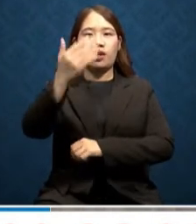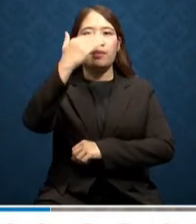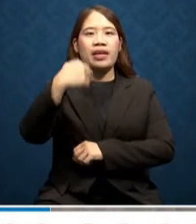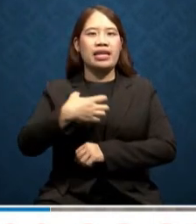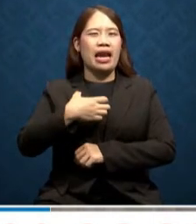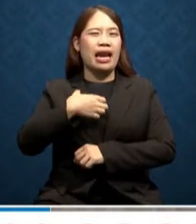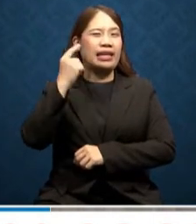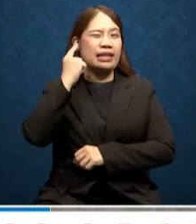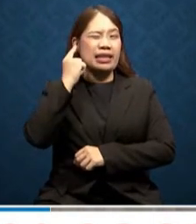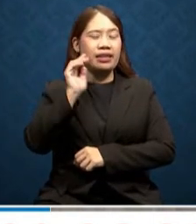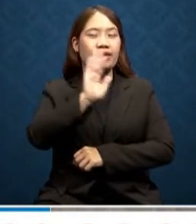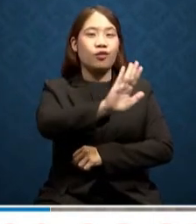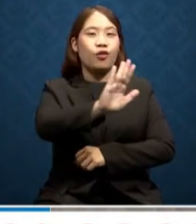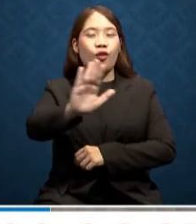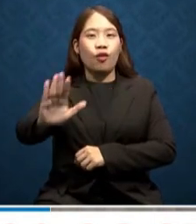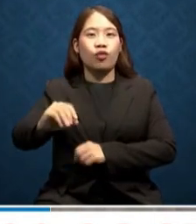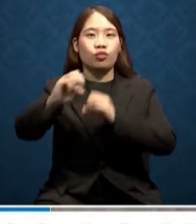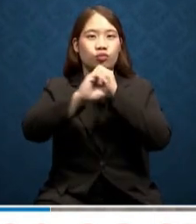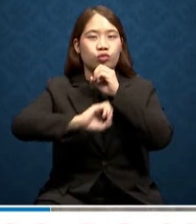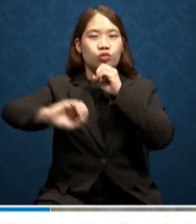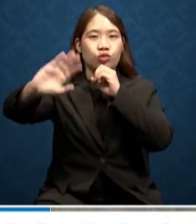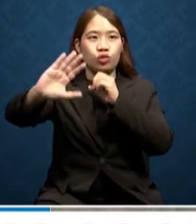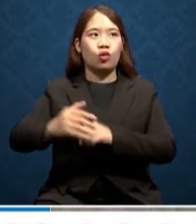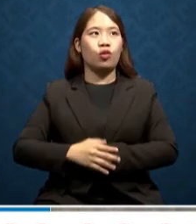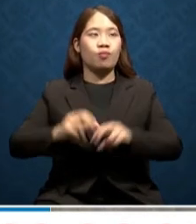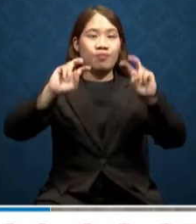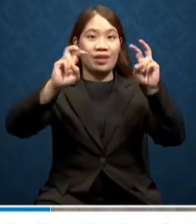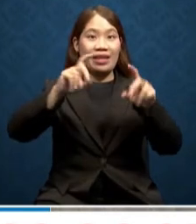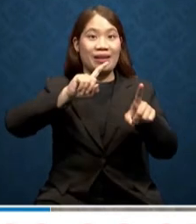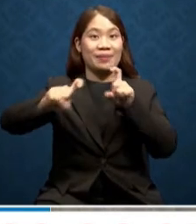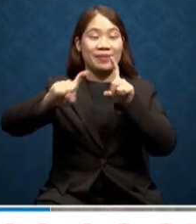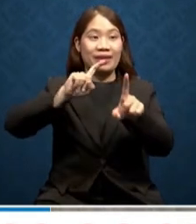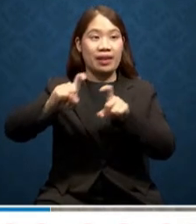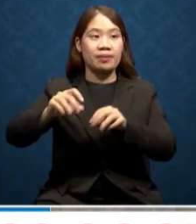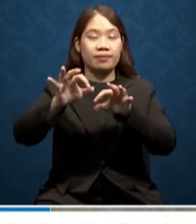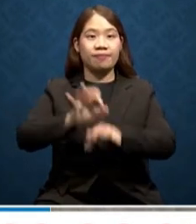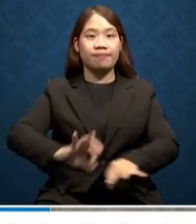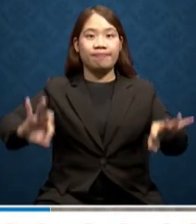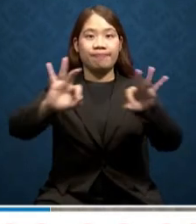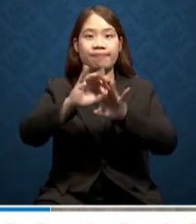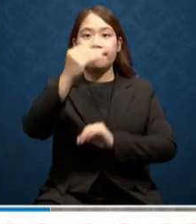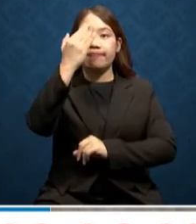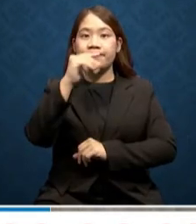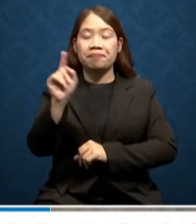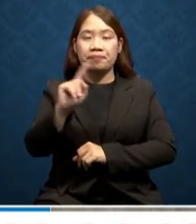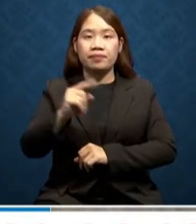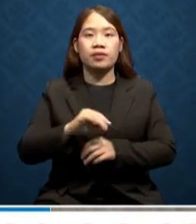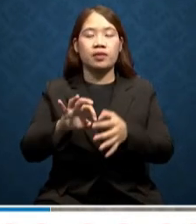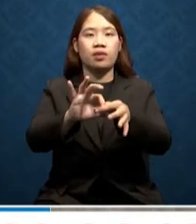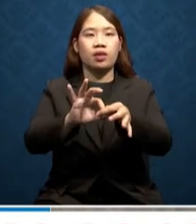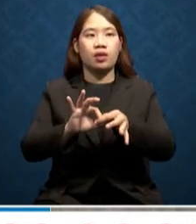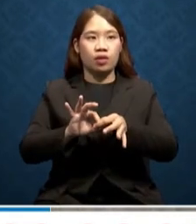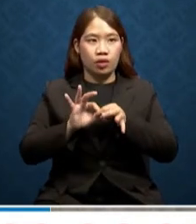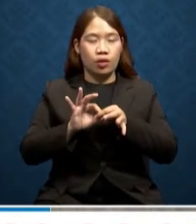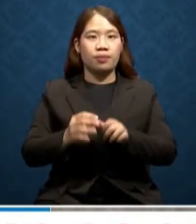ท่านเอ่อกสทชด้วยนะครับประเด็นคำถามนะฮะที่ที่สำคัญเลยนะครับก็คือประเด็นเรื่องของการควบรวมนะฮะ